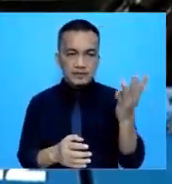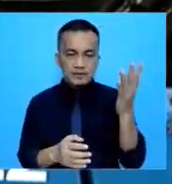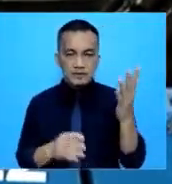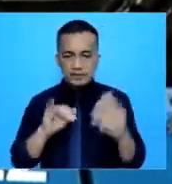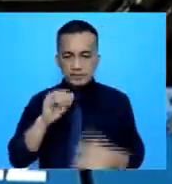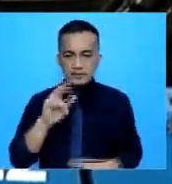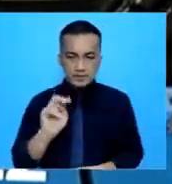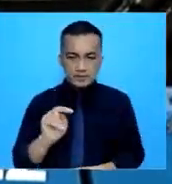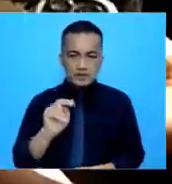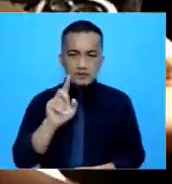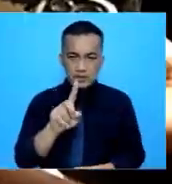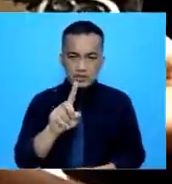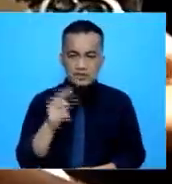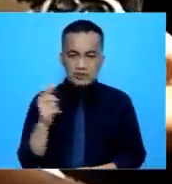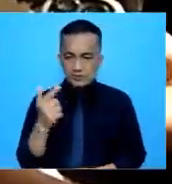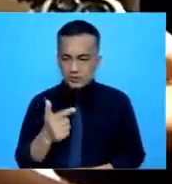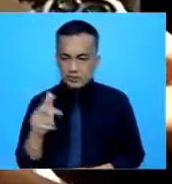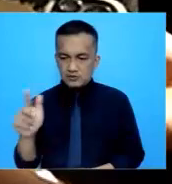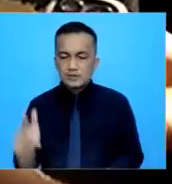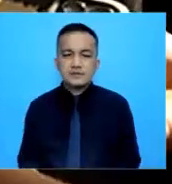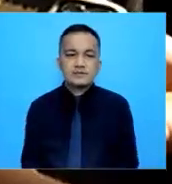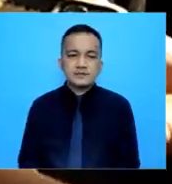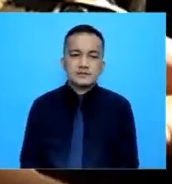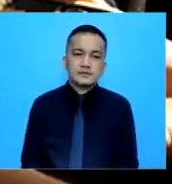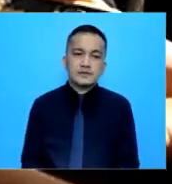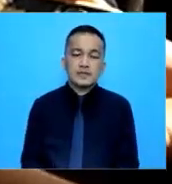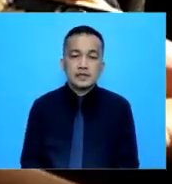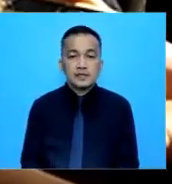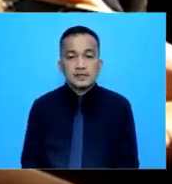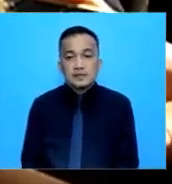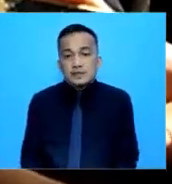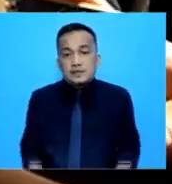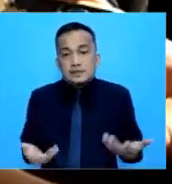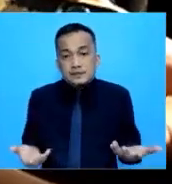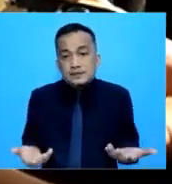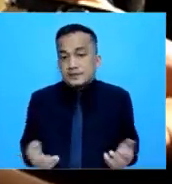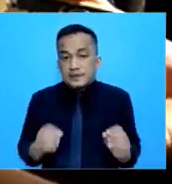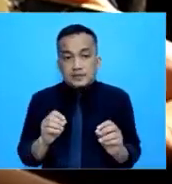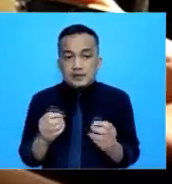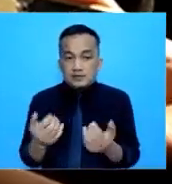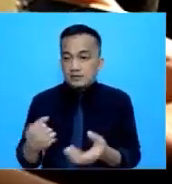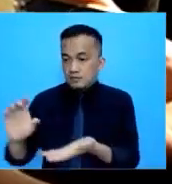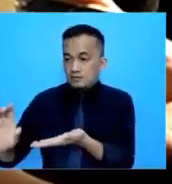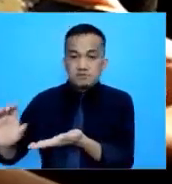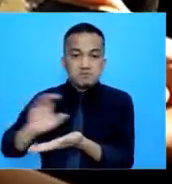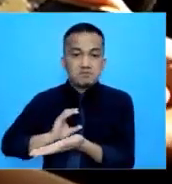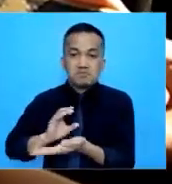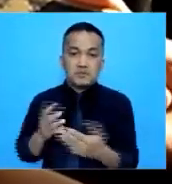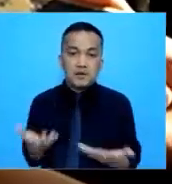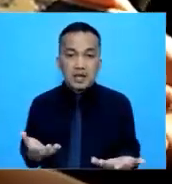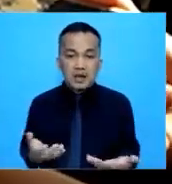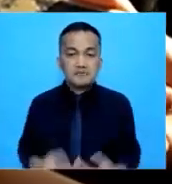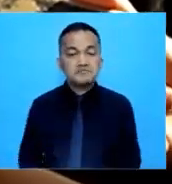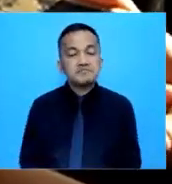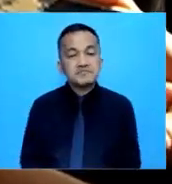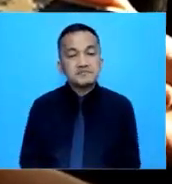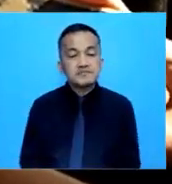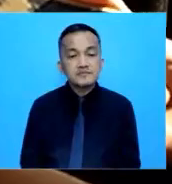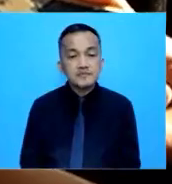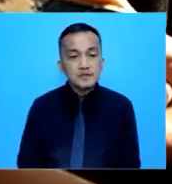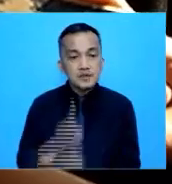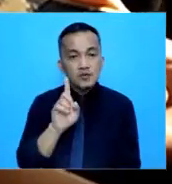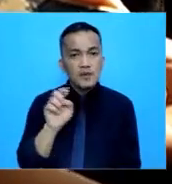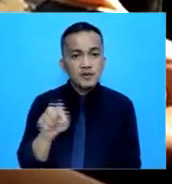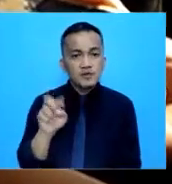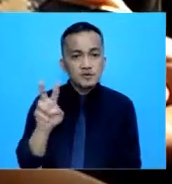January 1, 2023. Sa ngayon ay talagang walang naibigay na budget sa amin. No? Merong naibig, merong 1.2 billion,